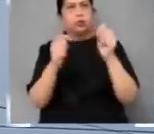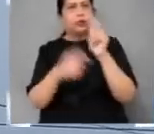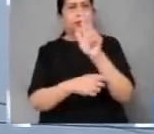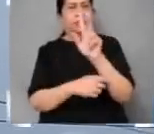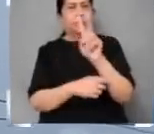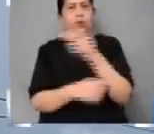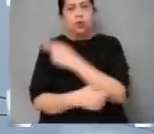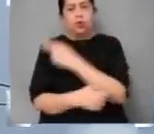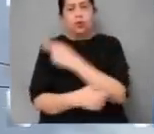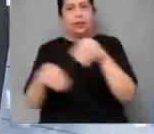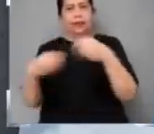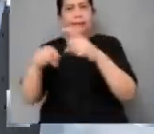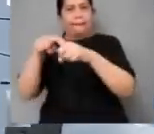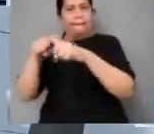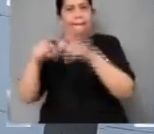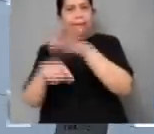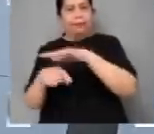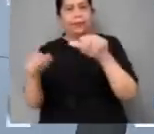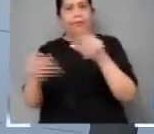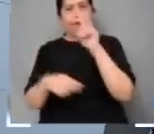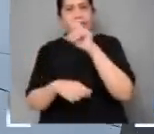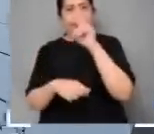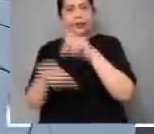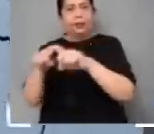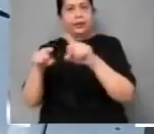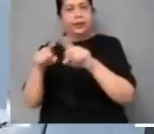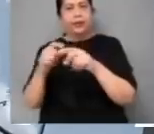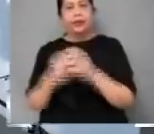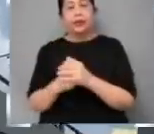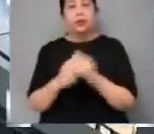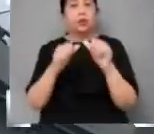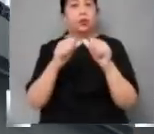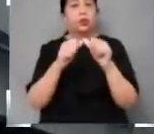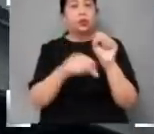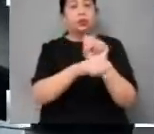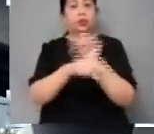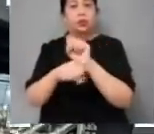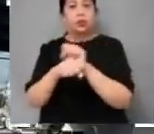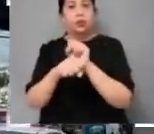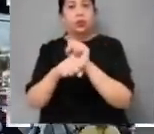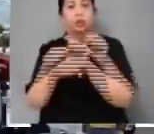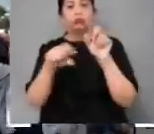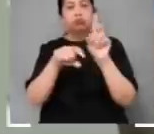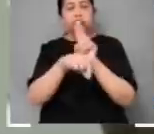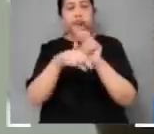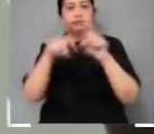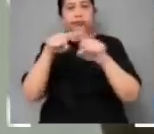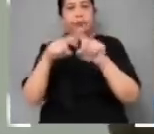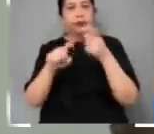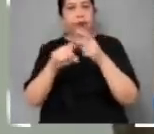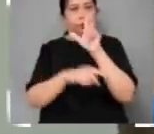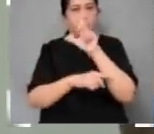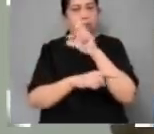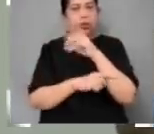sa franchise area ng Visayan Electric. Patuloy naman ang restoration efforts sa tulong ng ibang power utilities sa Luzon at Mindanao. Now, this is